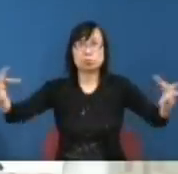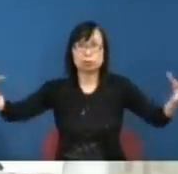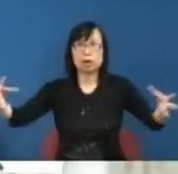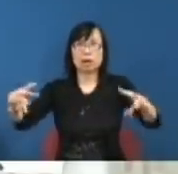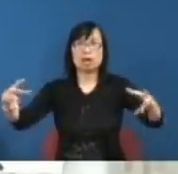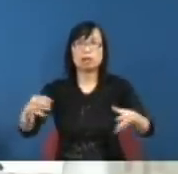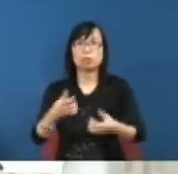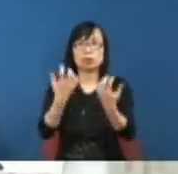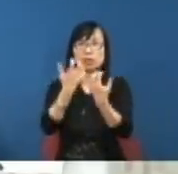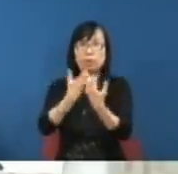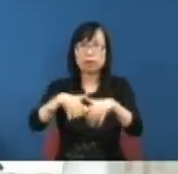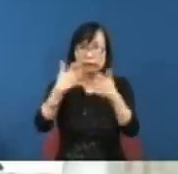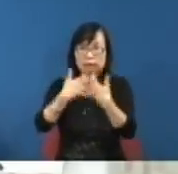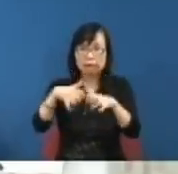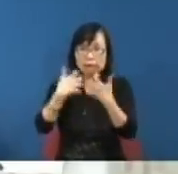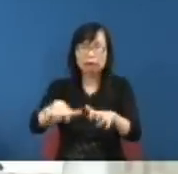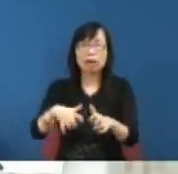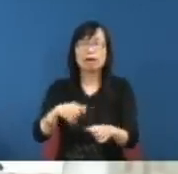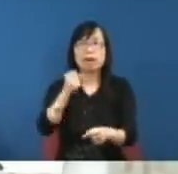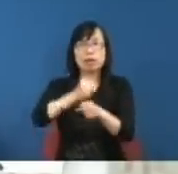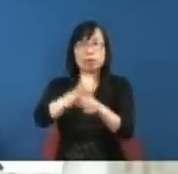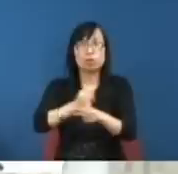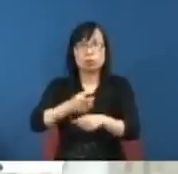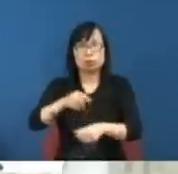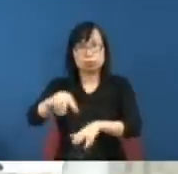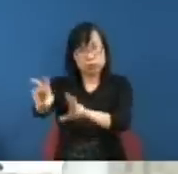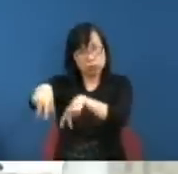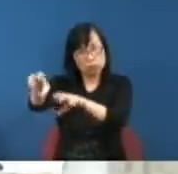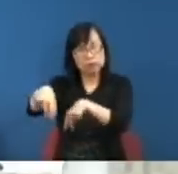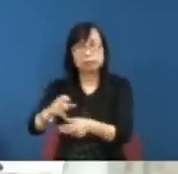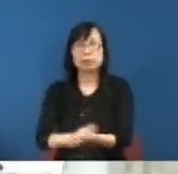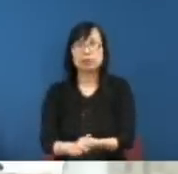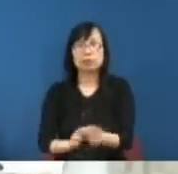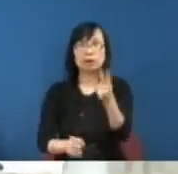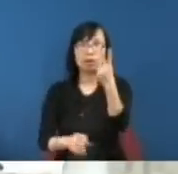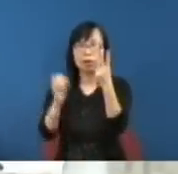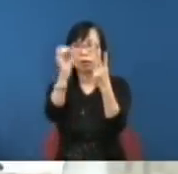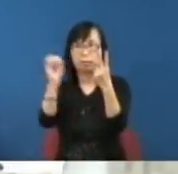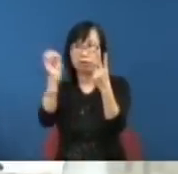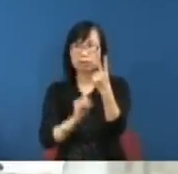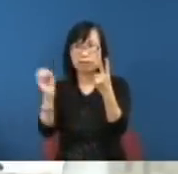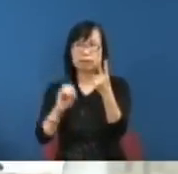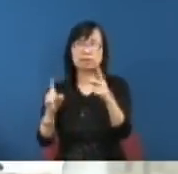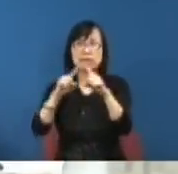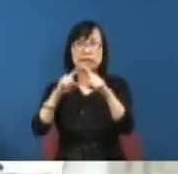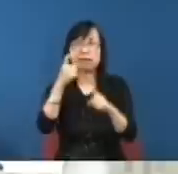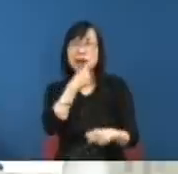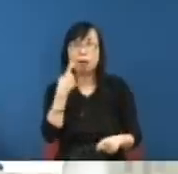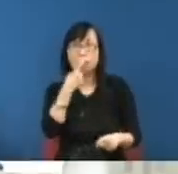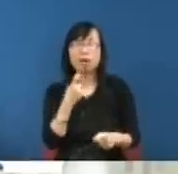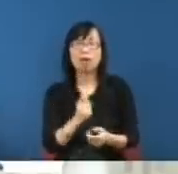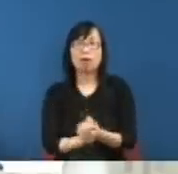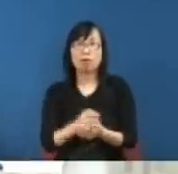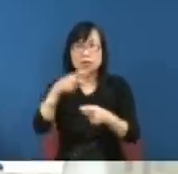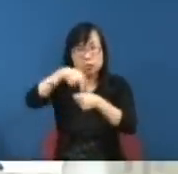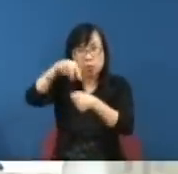個機械化嘅流程咧去做呢個農業嘅，係咪？2% 嘅人口咧已經係能夠咧養活